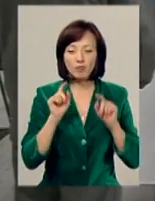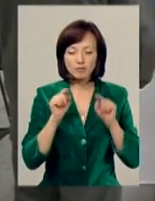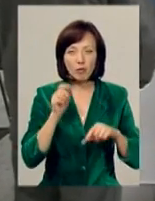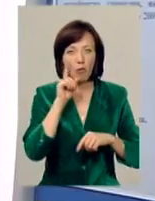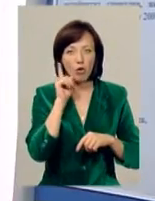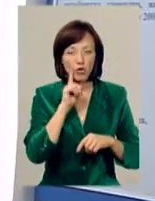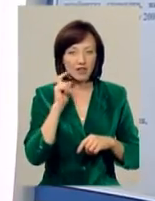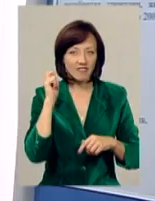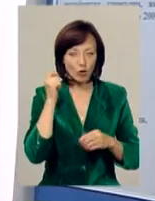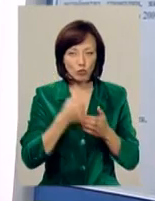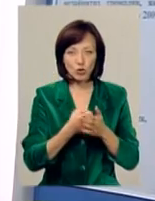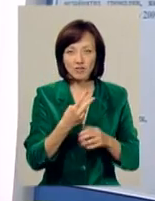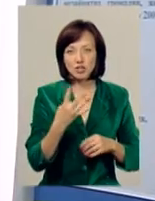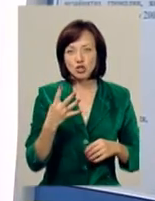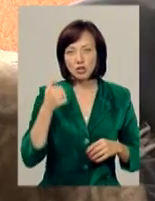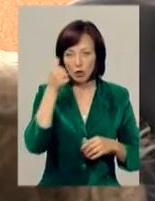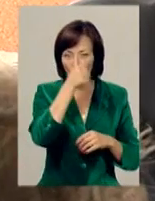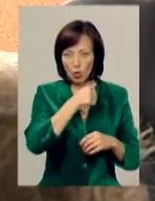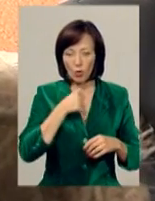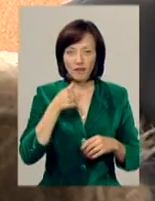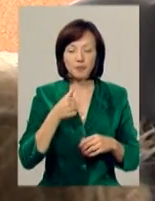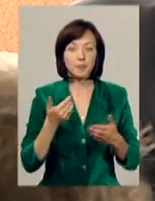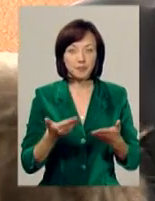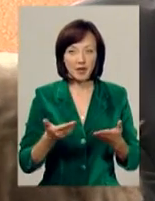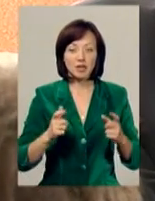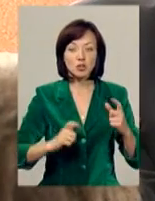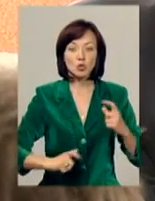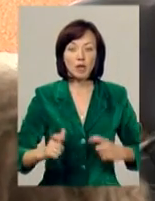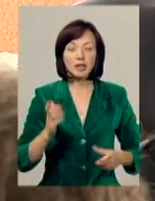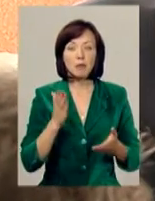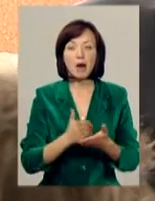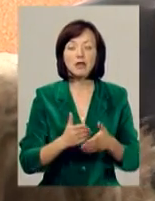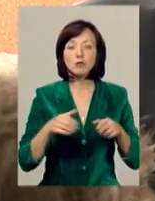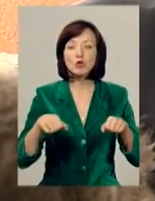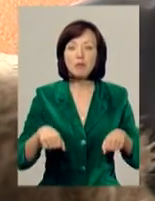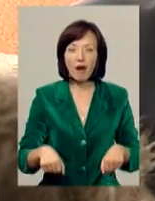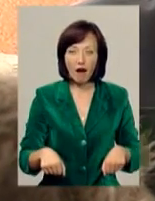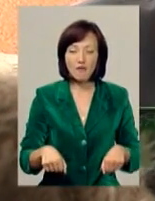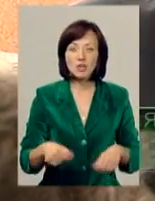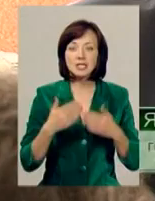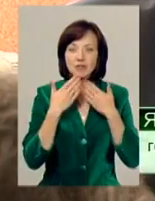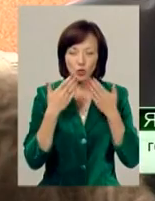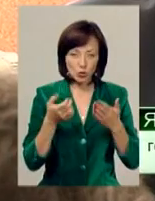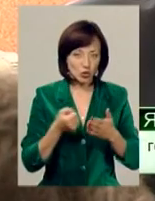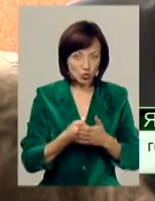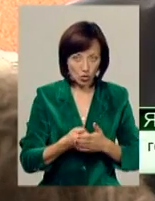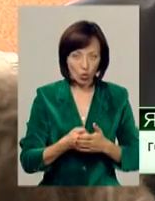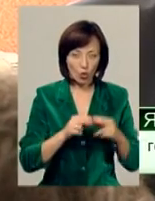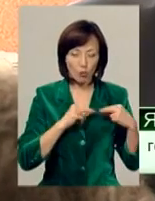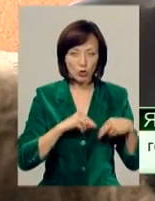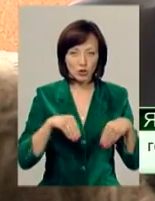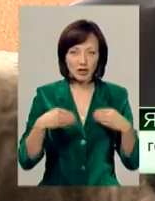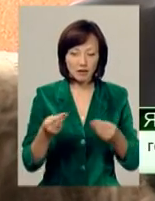молоді віком до 24х років студент матиме право звернутися до роботодавця піти до нього